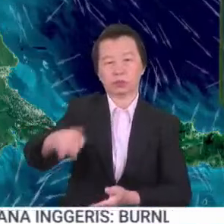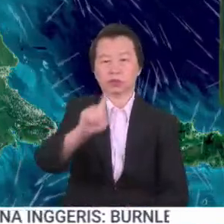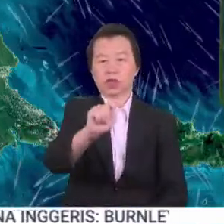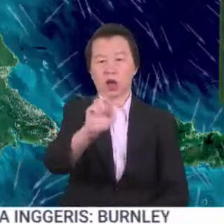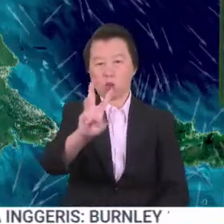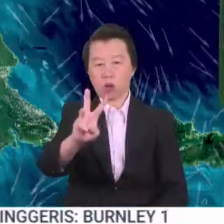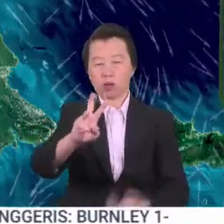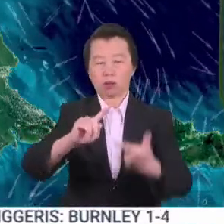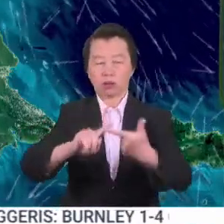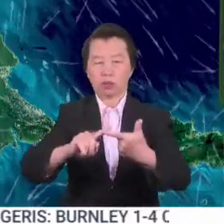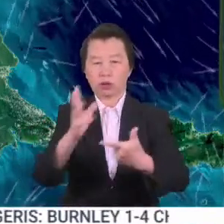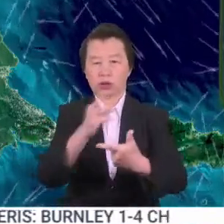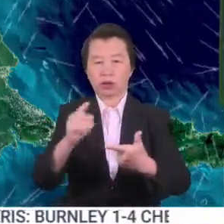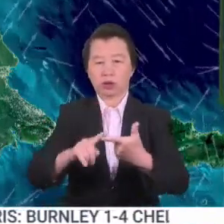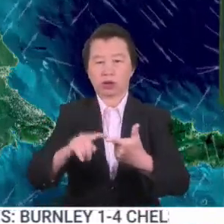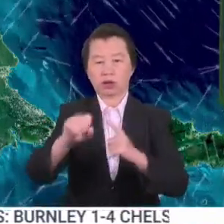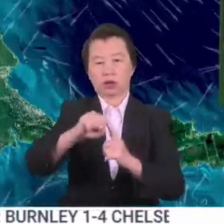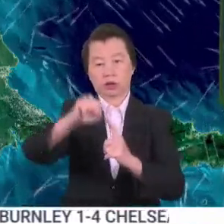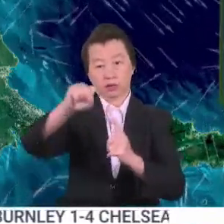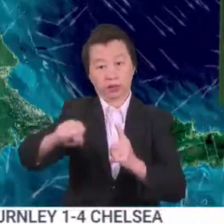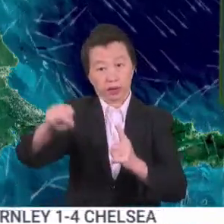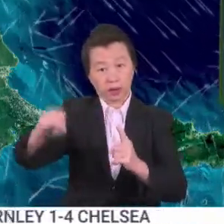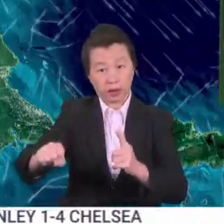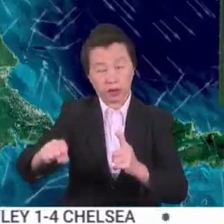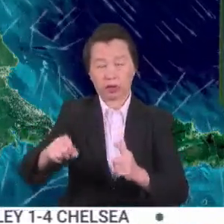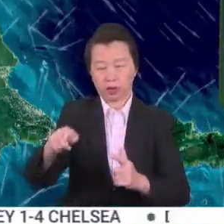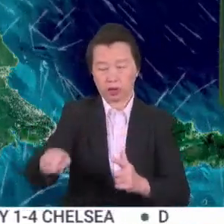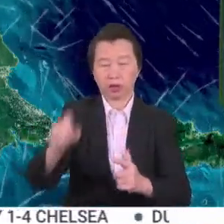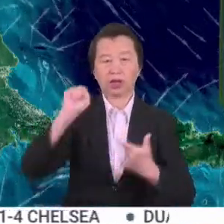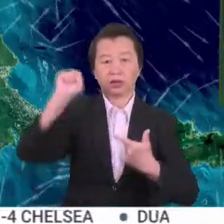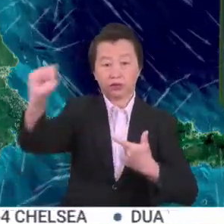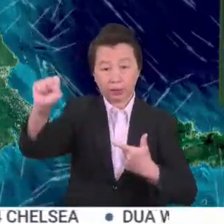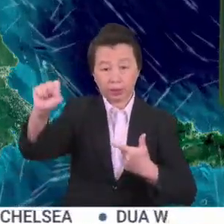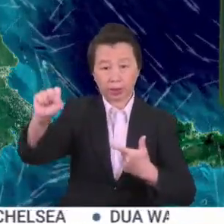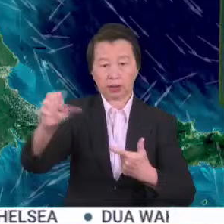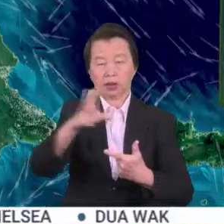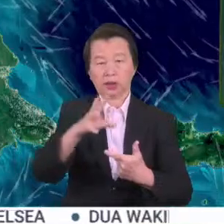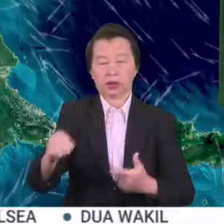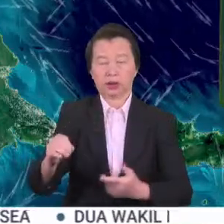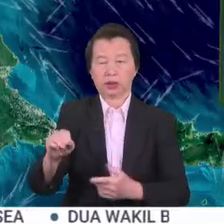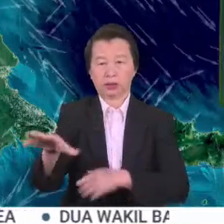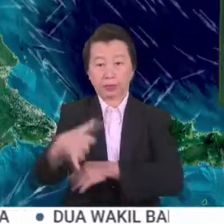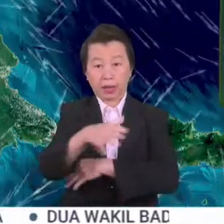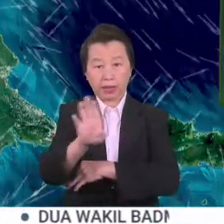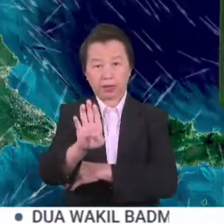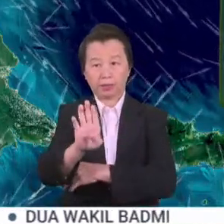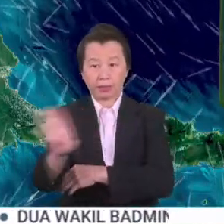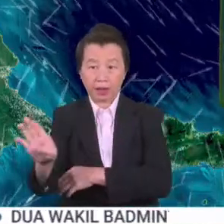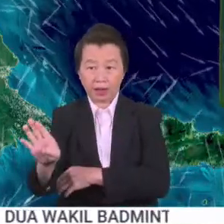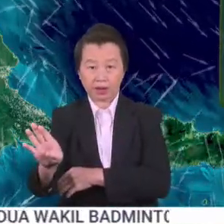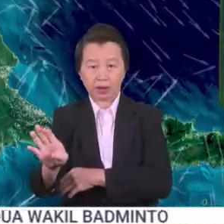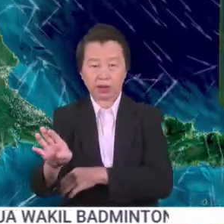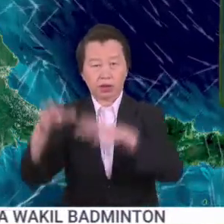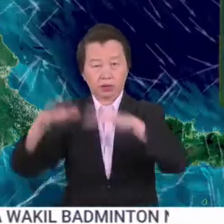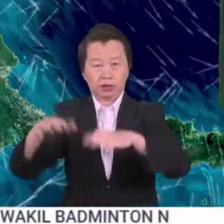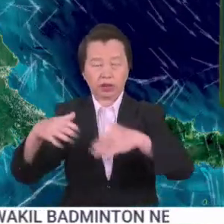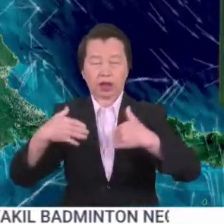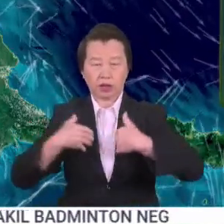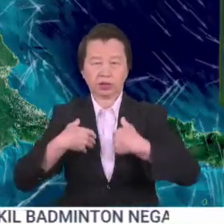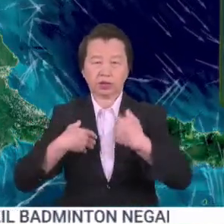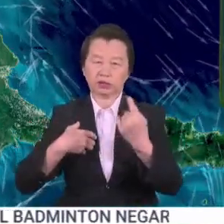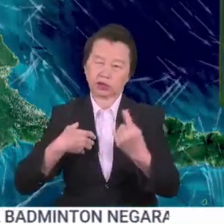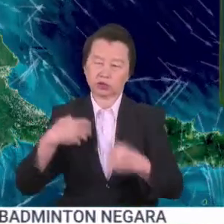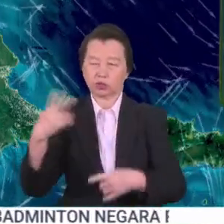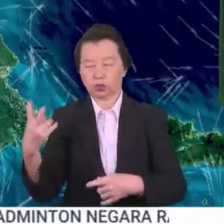Tawau dan juga di bahagian Sandakan di negeri Sabah di bahagian pantai barat Bu maskini mengalami hujan di satu tempat dan